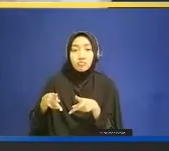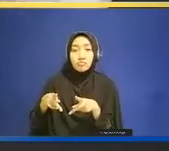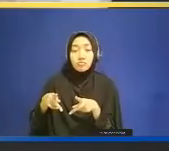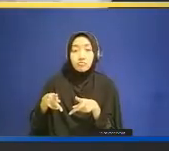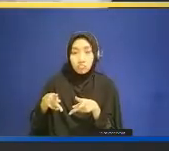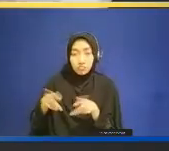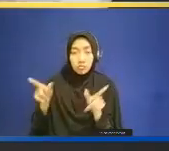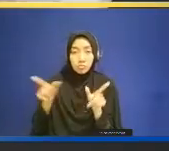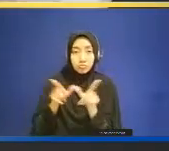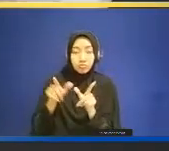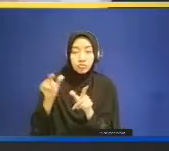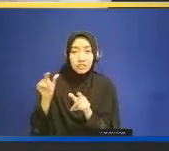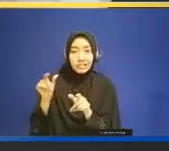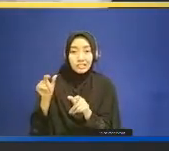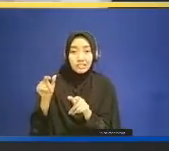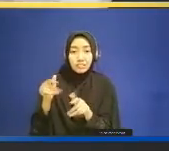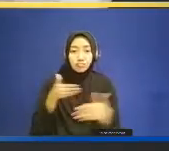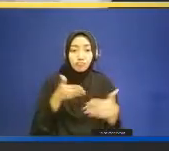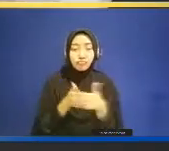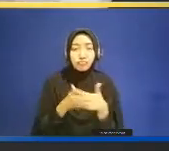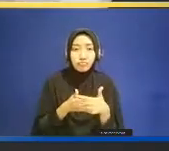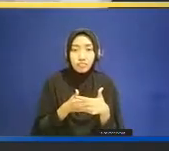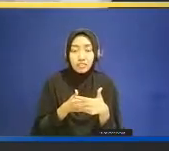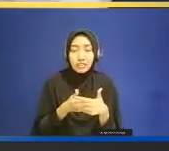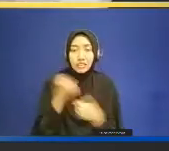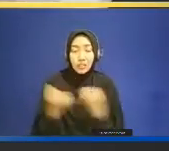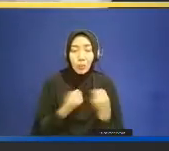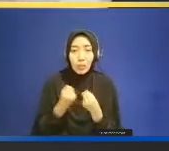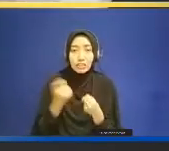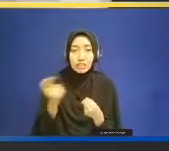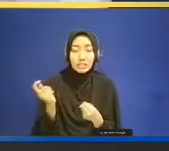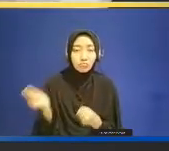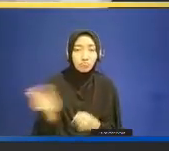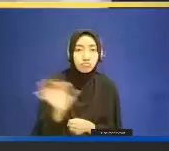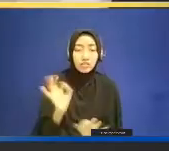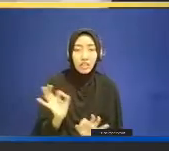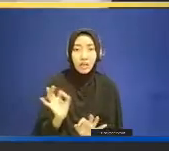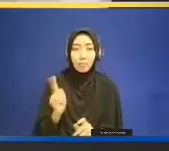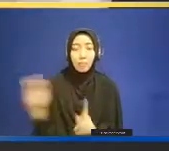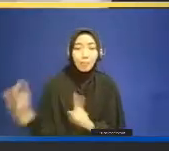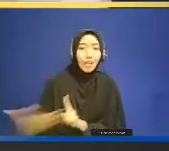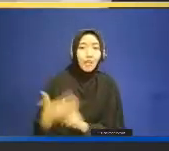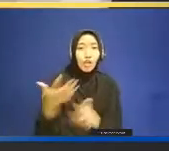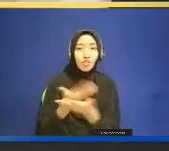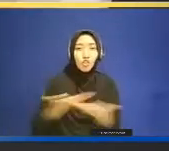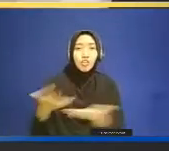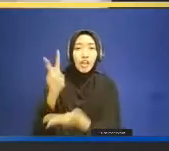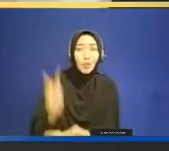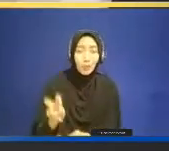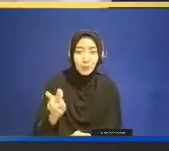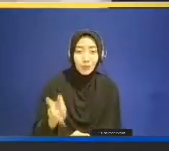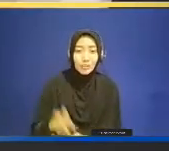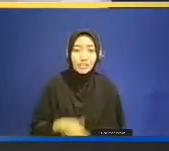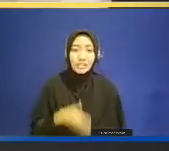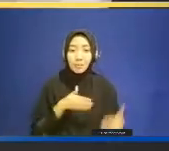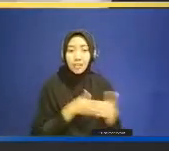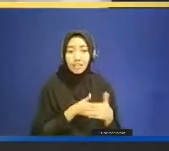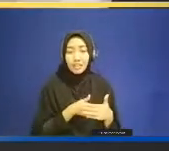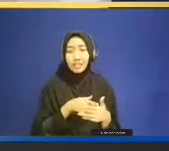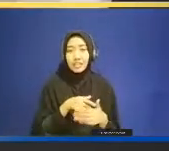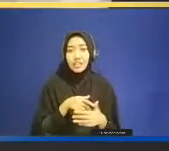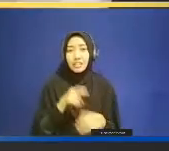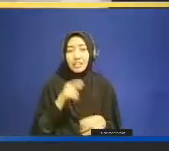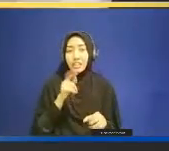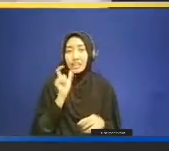mau tidak mau pending Cut itu tidak mungkin dilakukan Segera Karena harus diberikan perlindungan sosial game saya berhenti di situ dulu